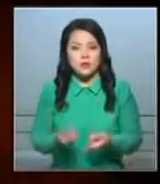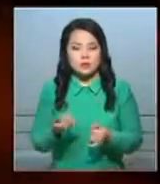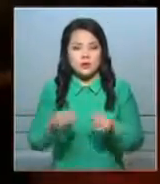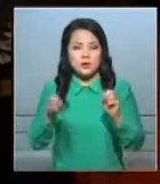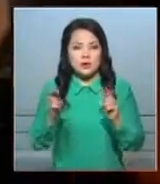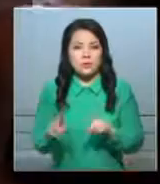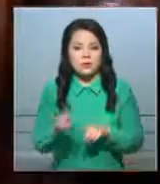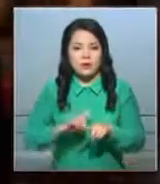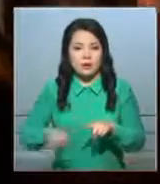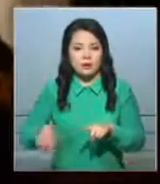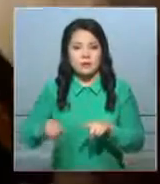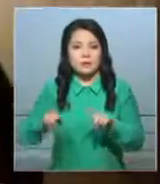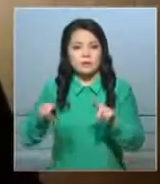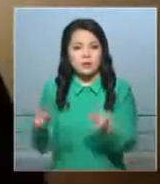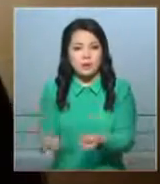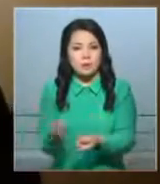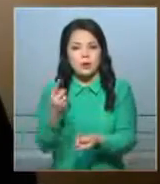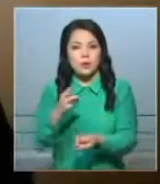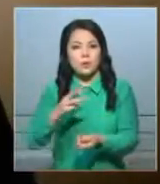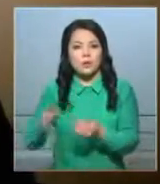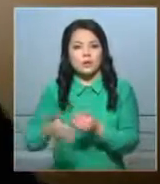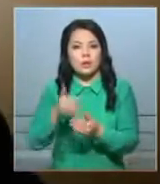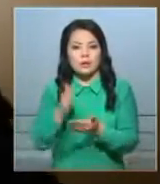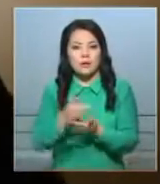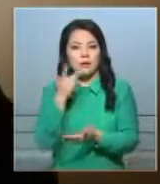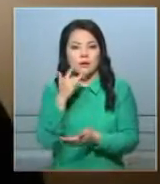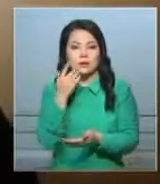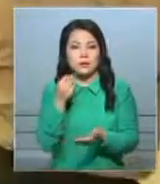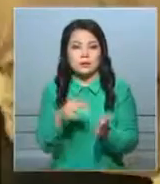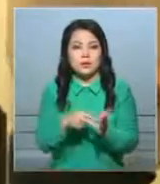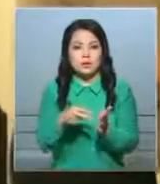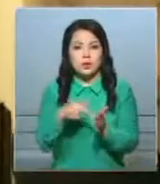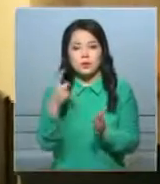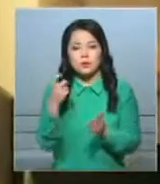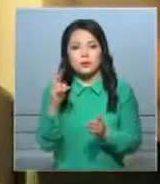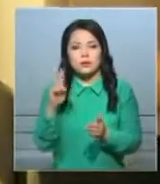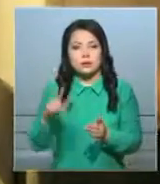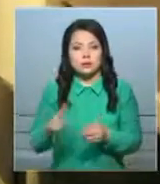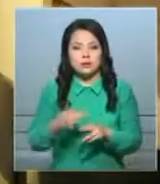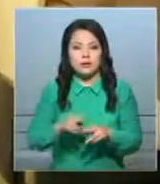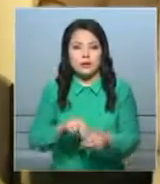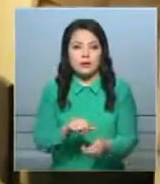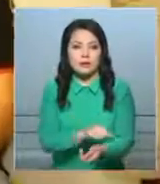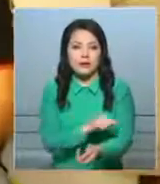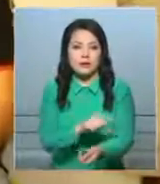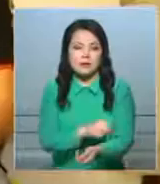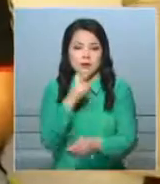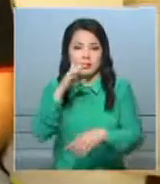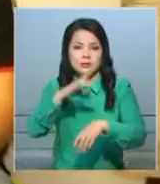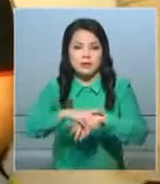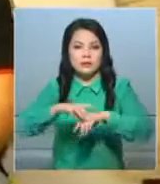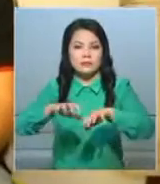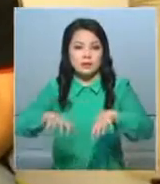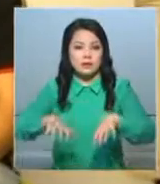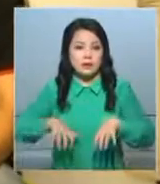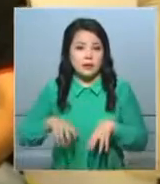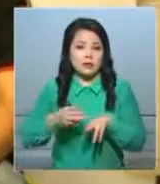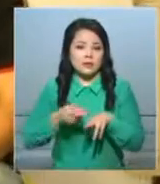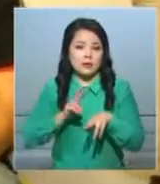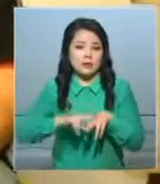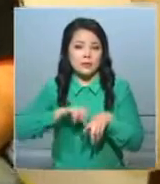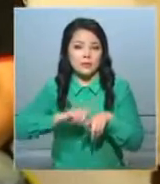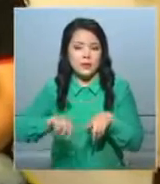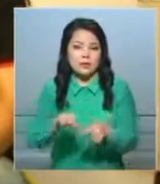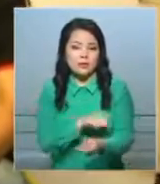операция барысында қылмыскерлерден құны 1 миллион ақш долларына бағаланған 100 келіден астам кокаин тәркіленді. Есірткі тасымалмен